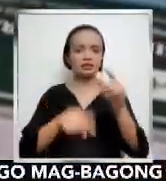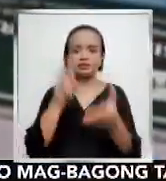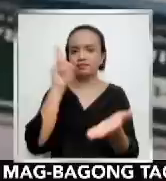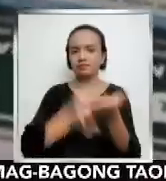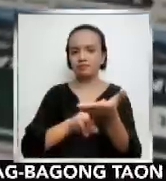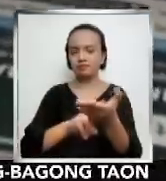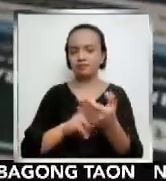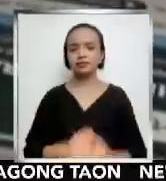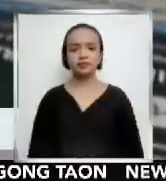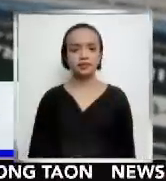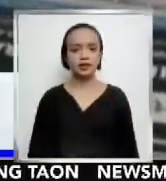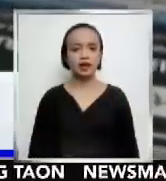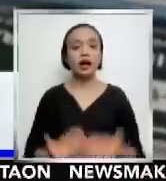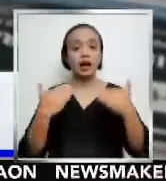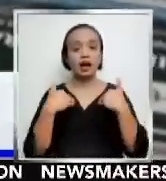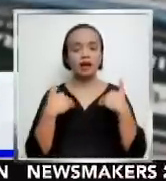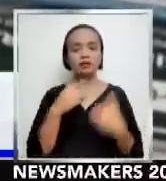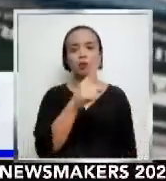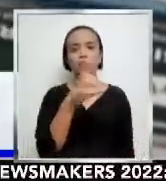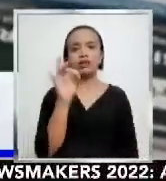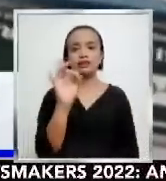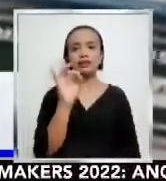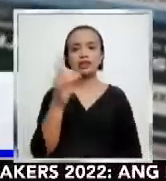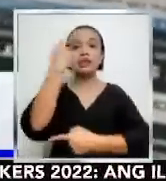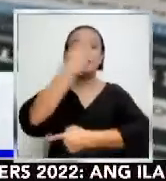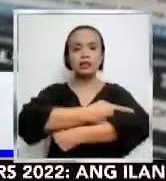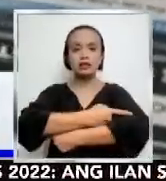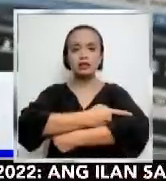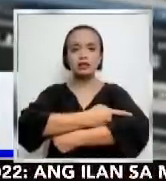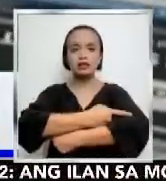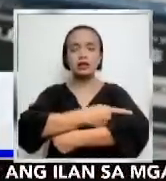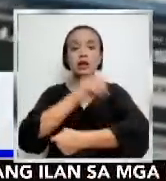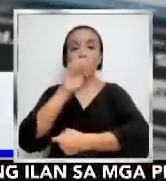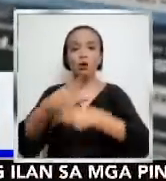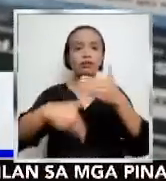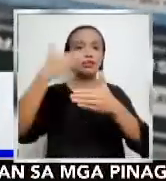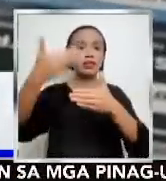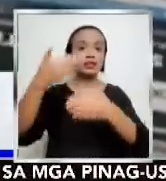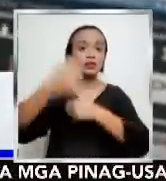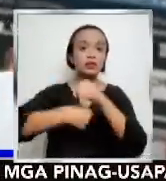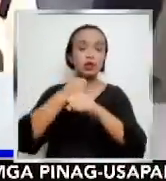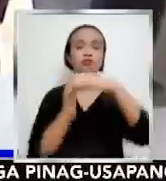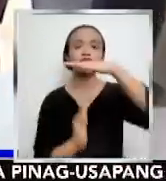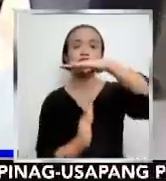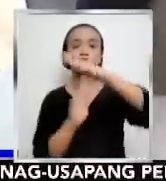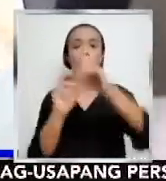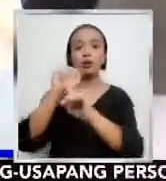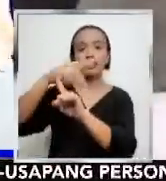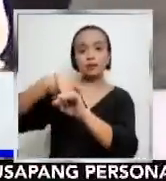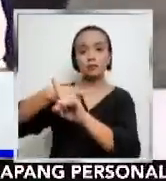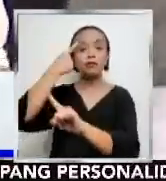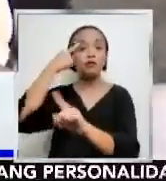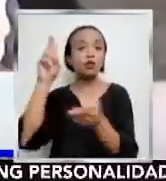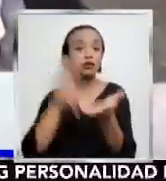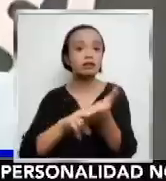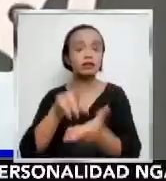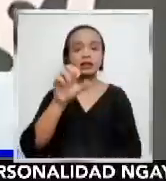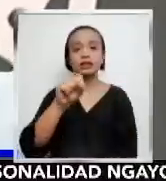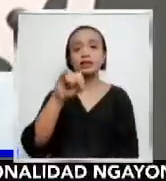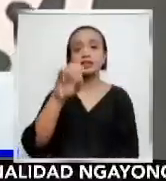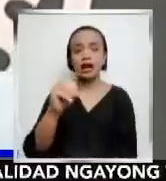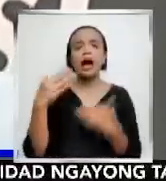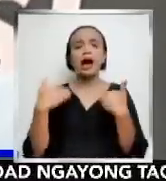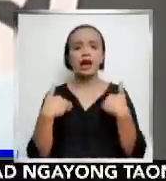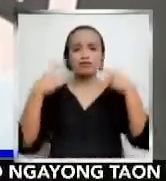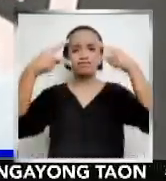May 180 days mula ngayong araw o hanggang huling linggo ng Abril para mairehistro ang mga SIM card. Nasa website ng mga telco